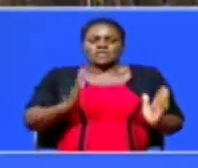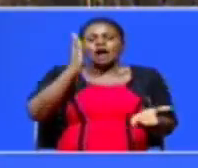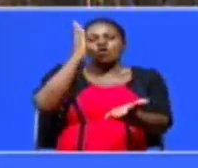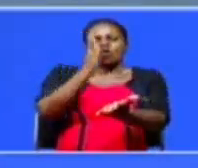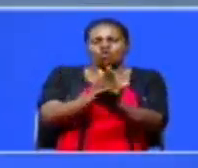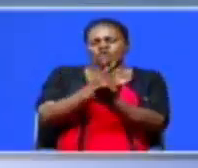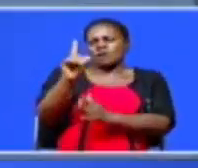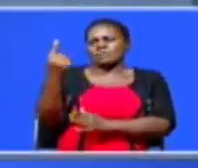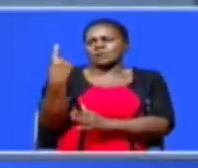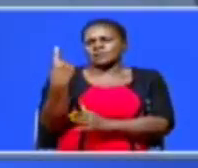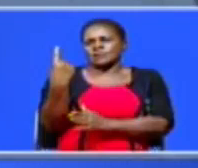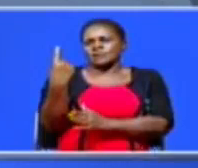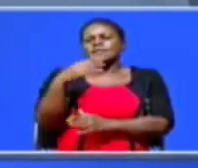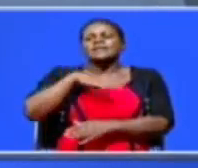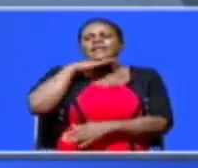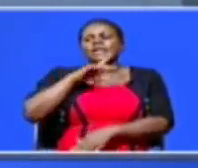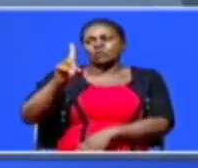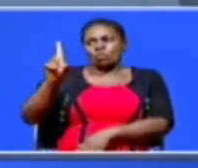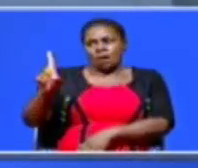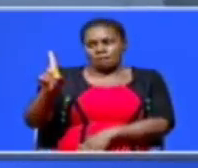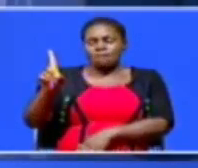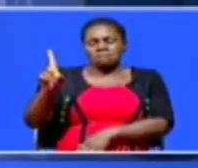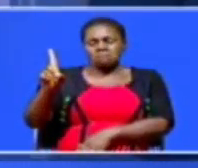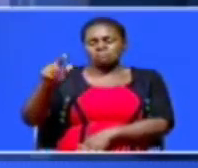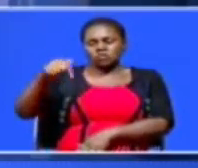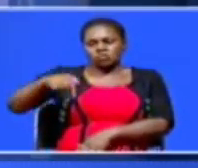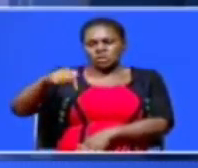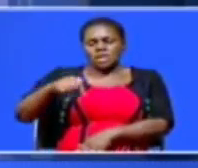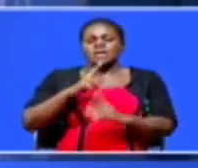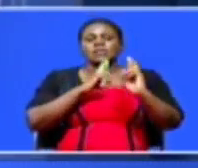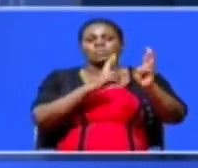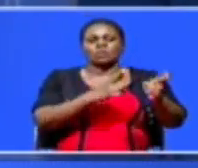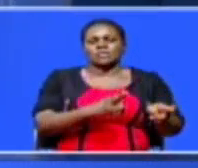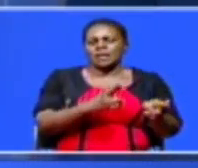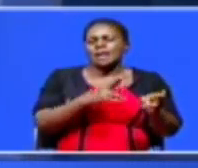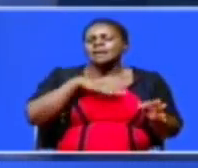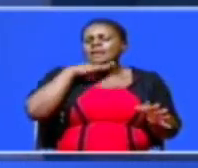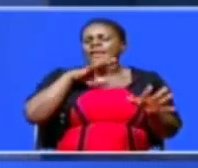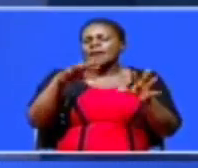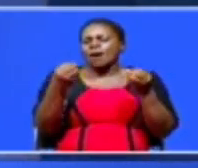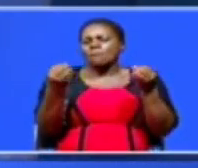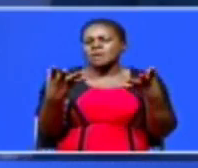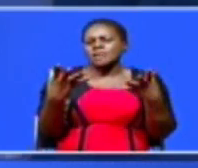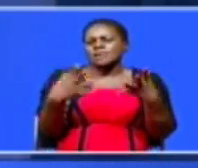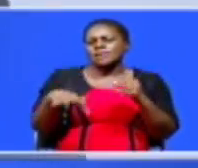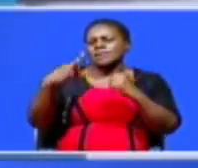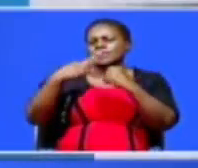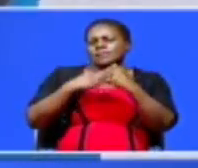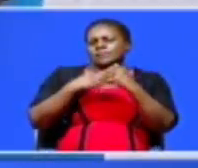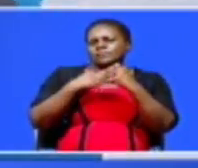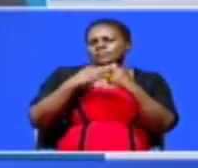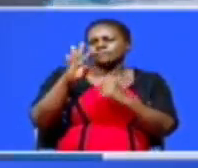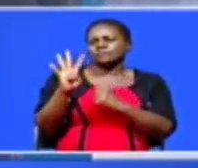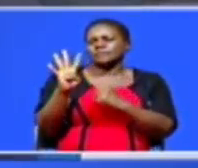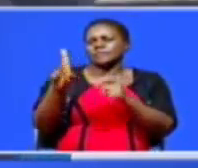clinicians. Aidha, kifo kimoja zaidi cha jinamizi la corona limeripotiwa na kufikisha idadi ya vifo 84.